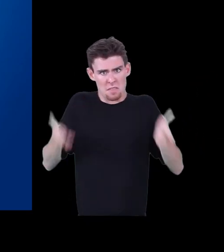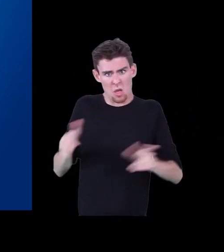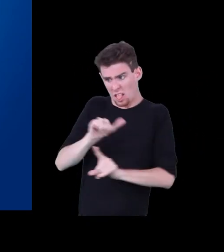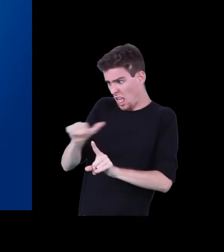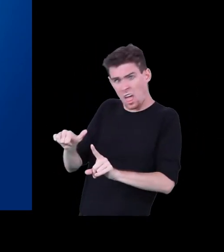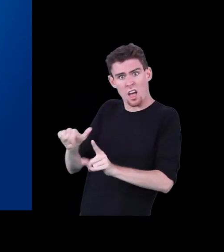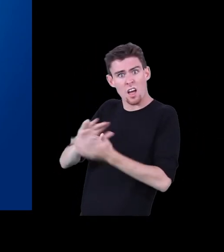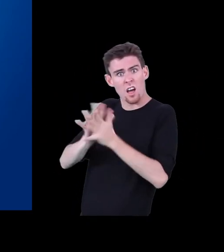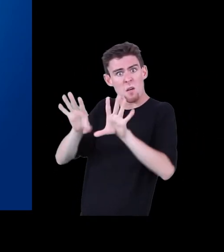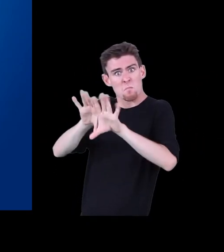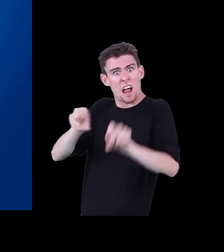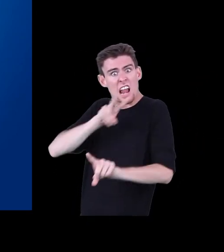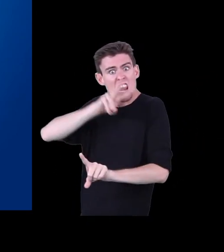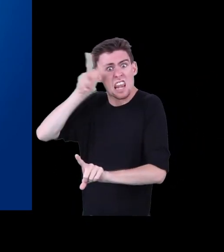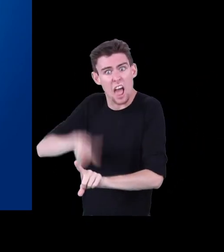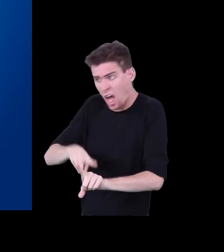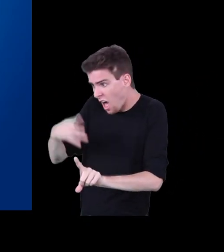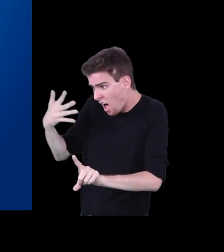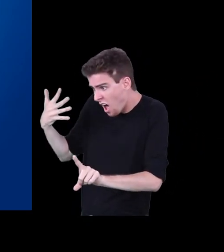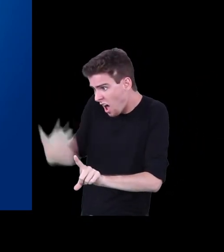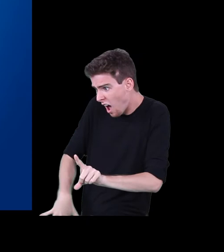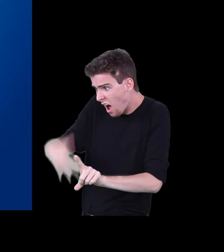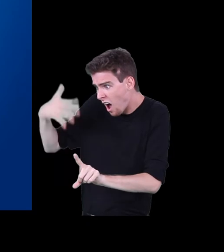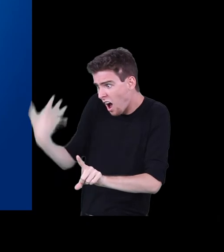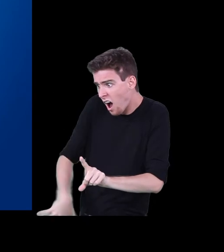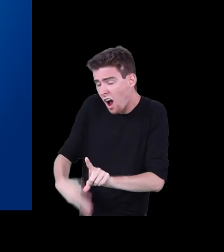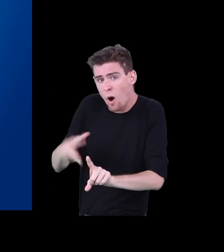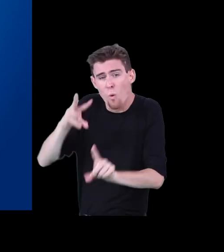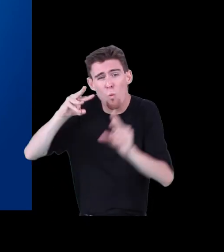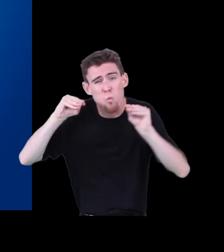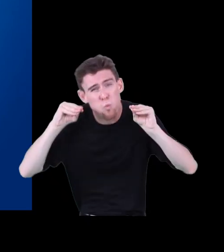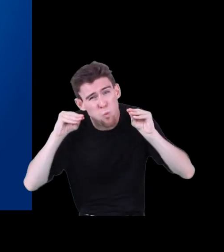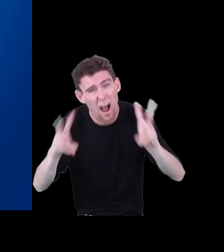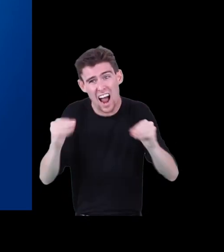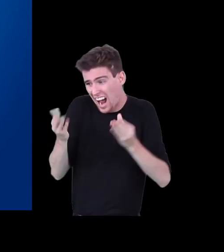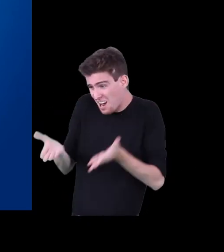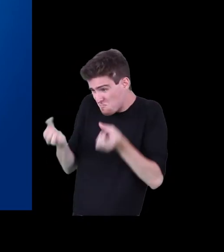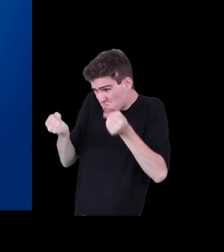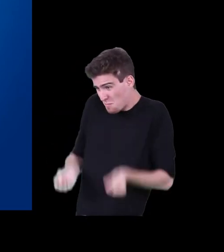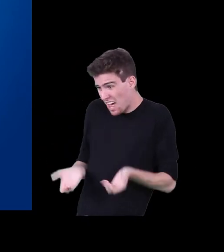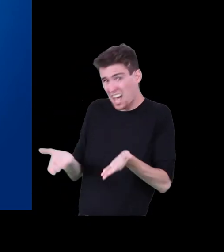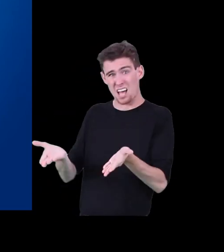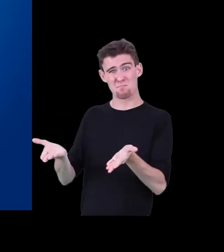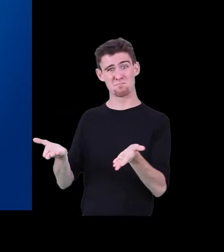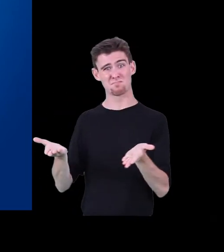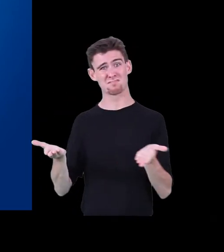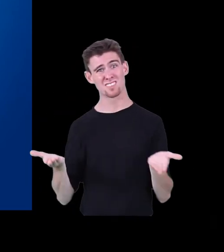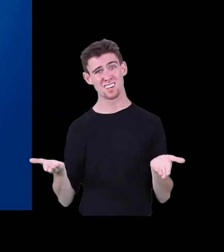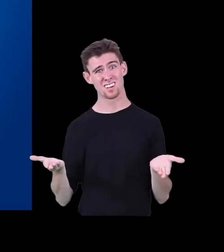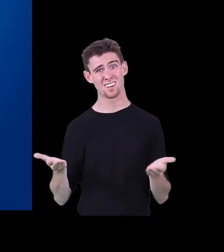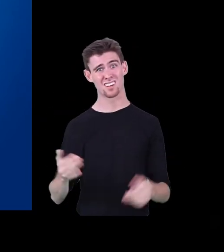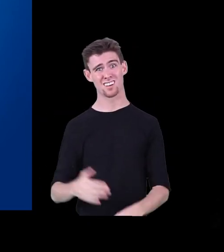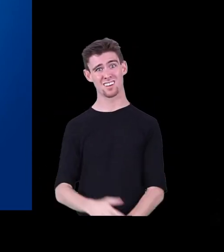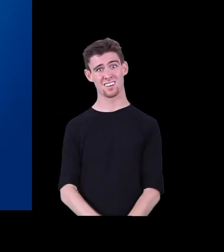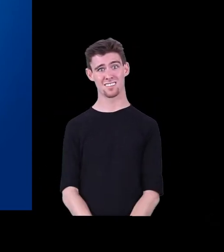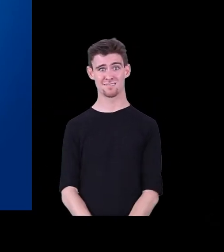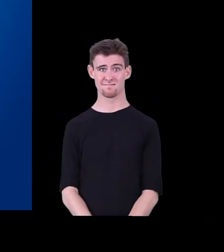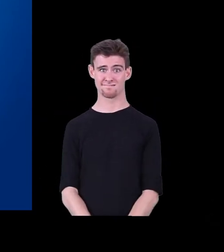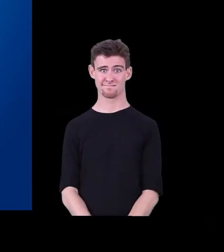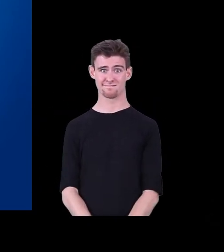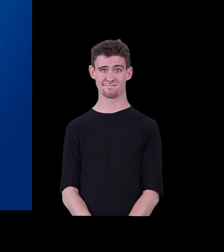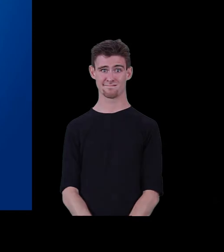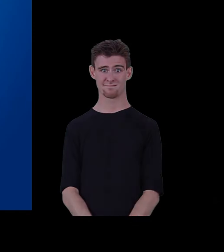permettrait d'avoir son diplôme d'études secondaires, un vrai diplôme d'études secondaires plutôt que juste un certificat, ce qui